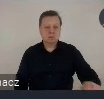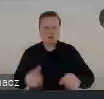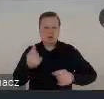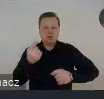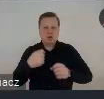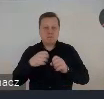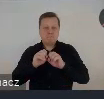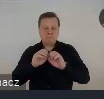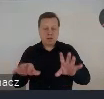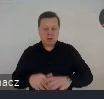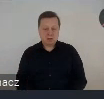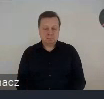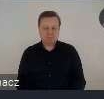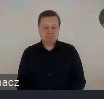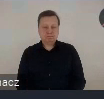że